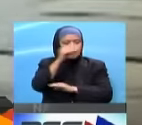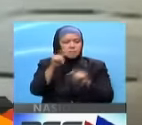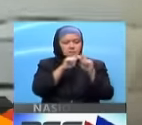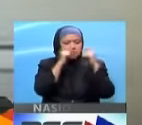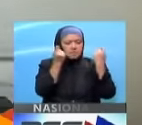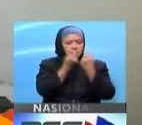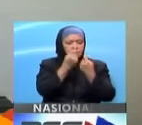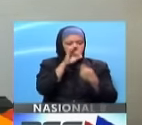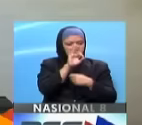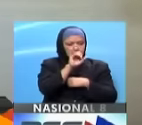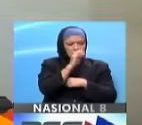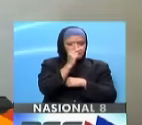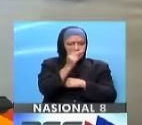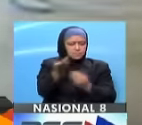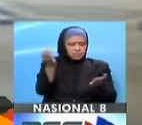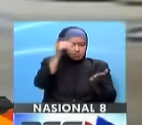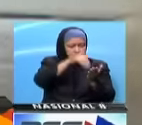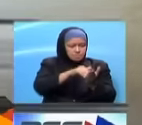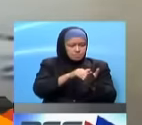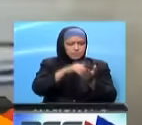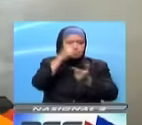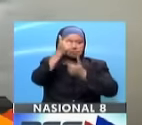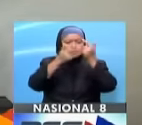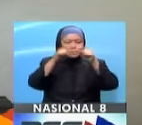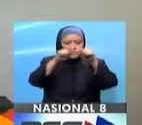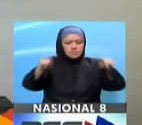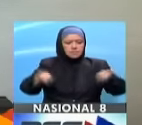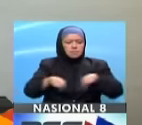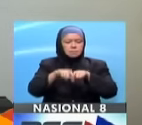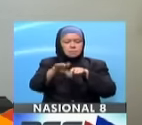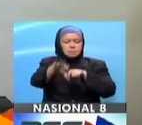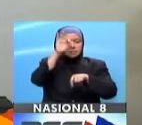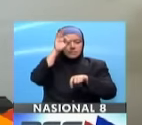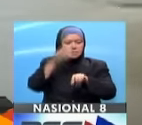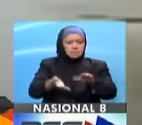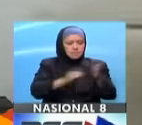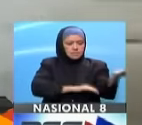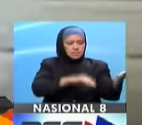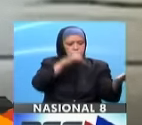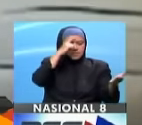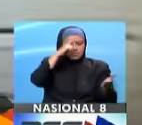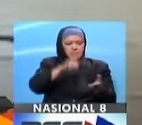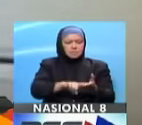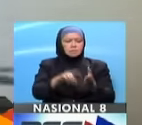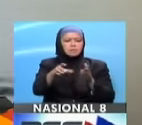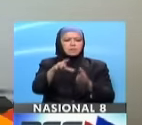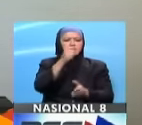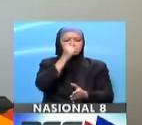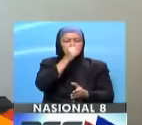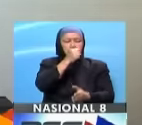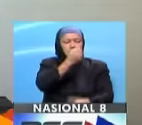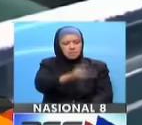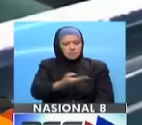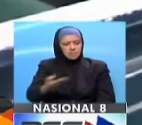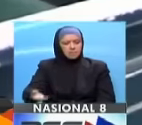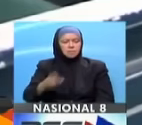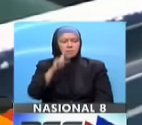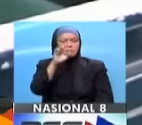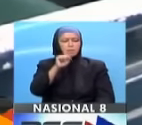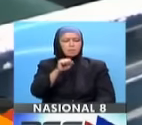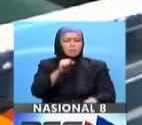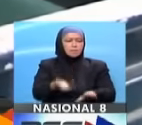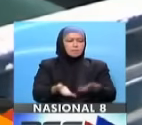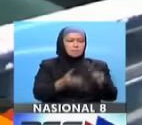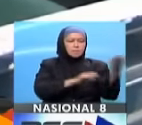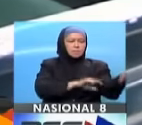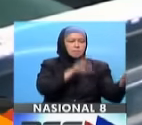mengunjungi sekali lagi lokasi penemuan mayat mendiang di Sungai Kuala Selangor untuk mendapatkan bahan kes. Mayat Morais yang juga